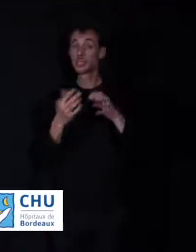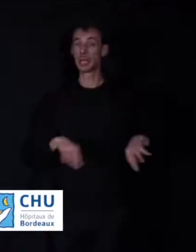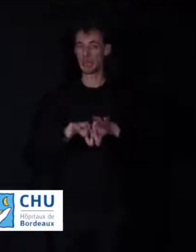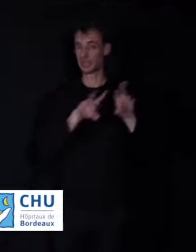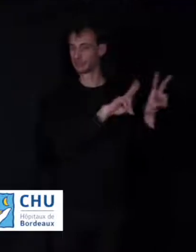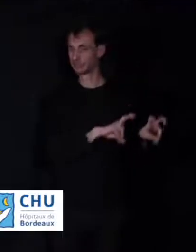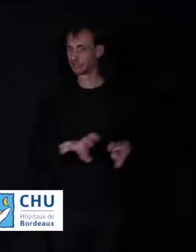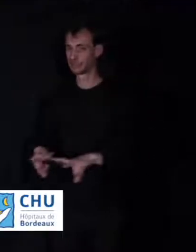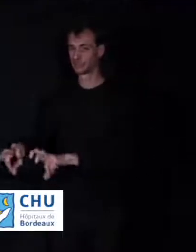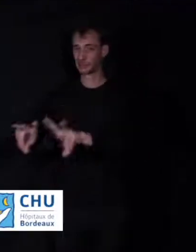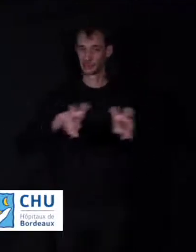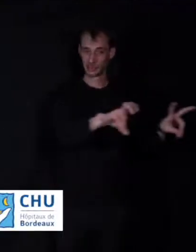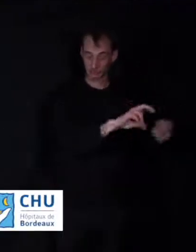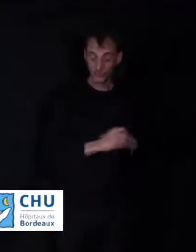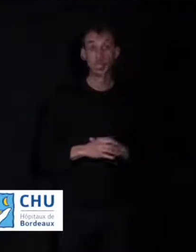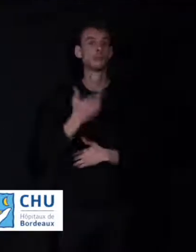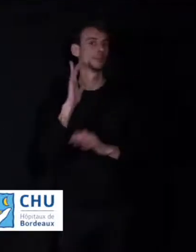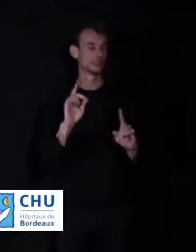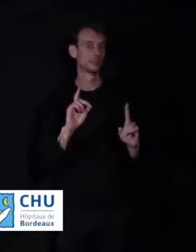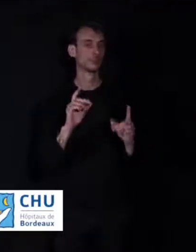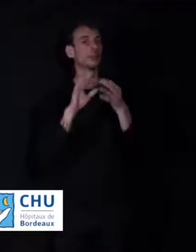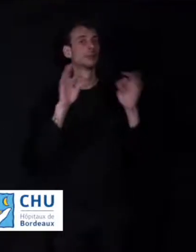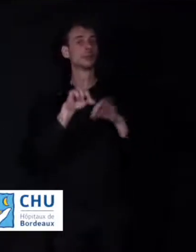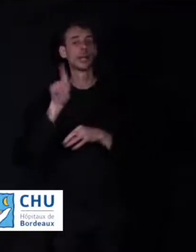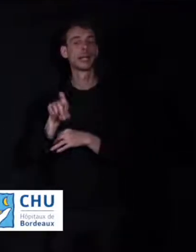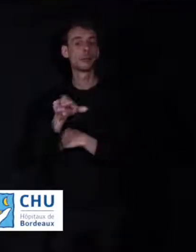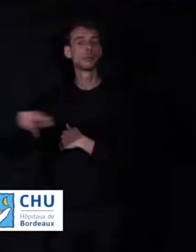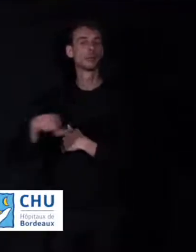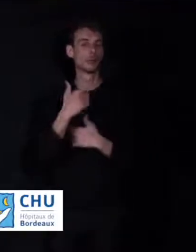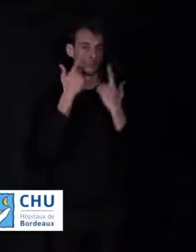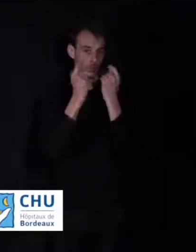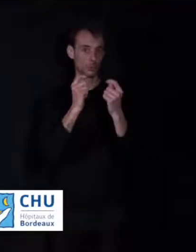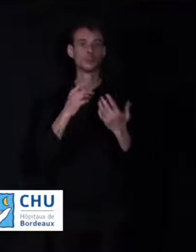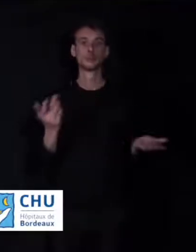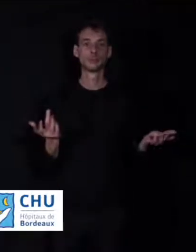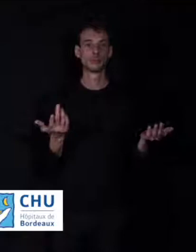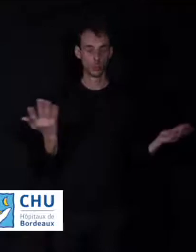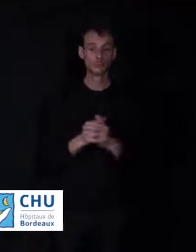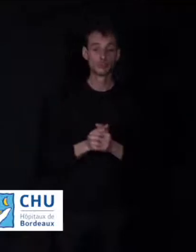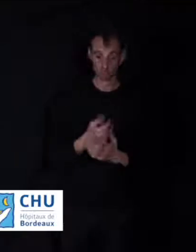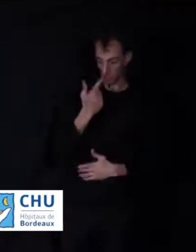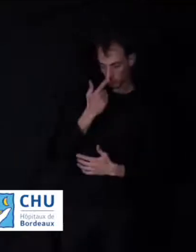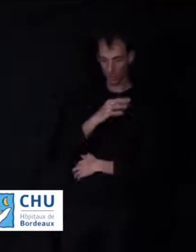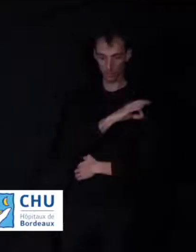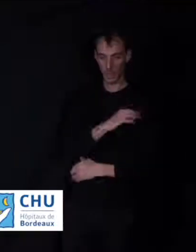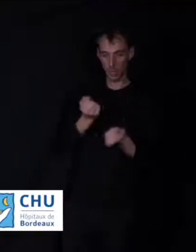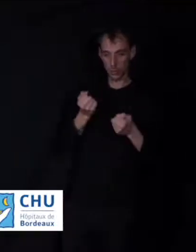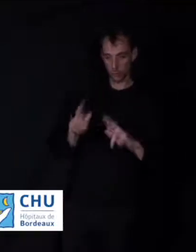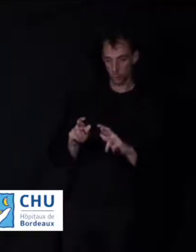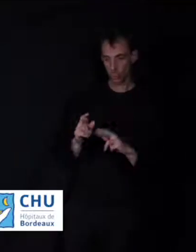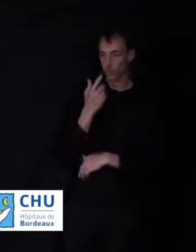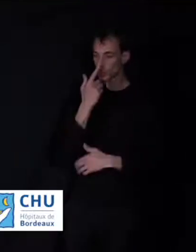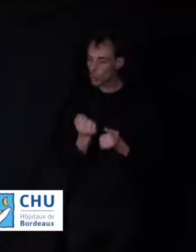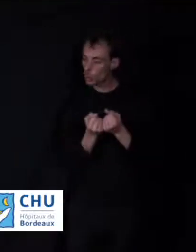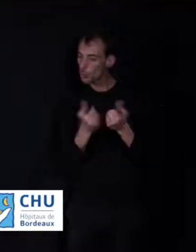l'on dit. La question posée, je pense que les vaccins sont sûrs, et on évaluait le pourcentage de répondants